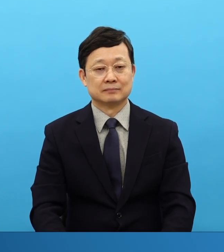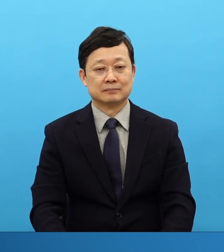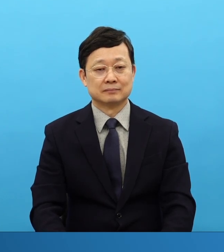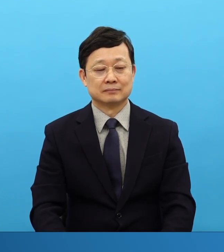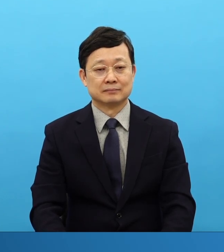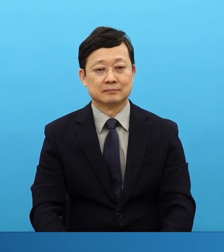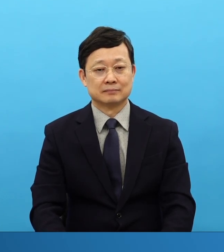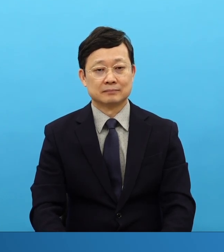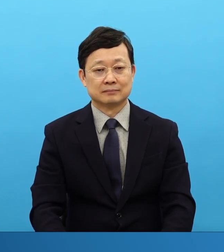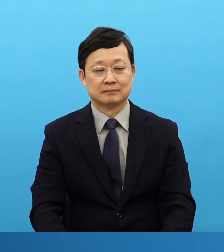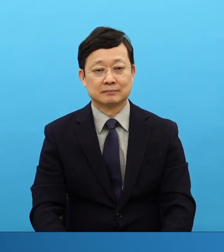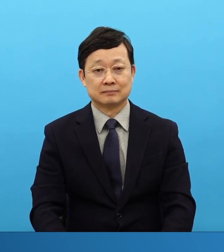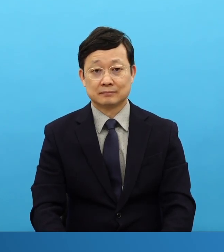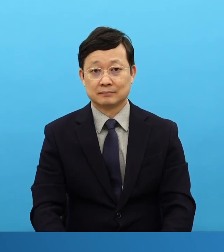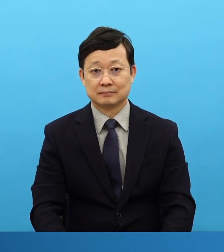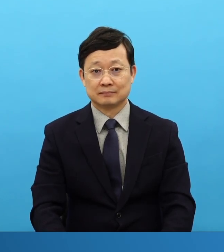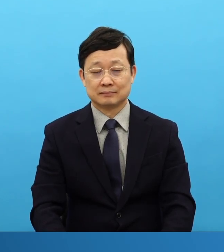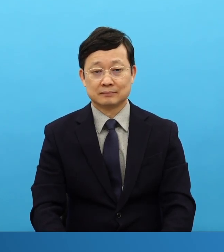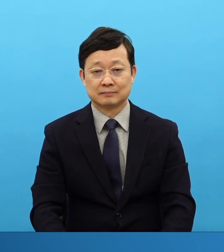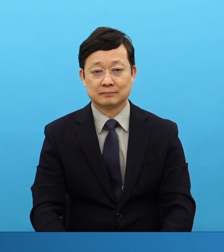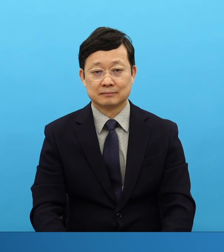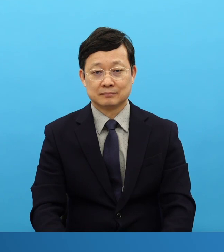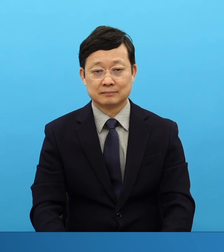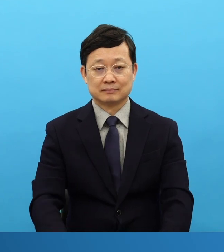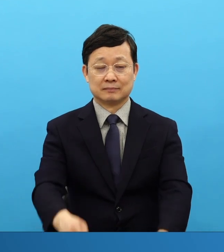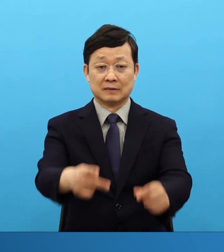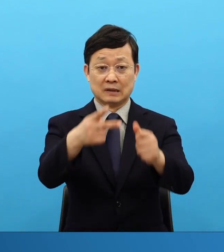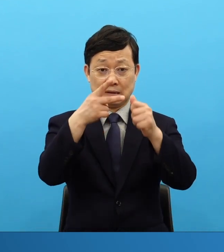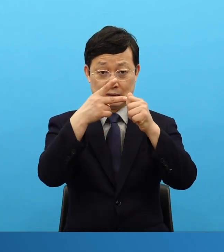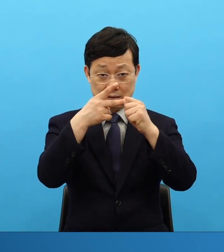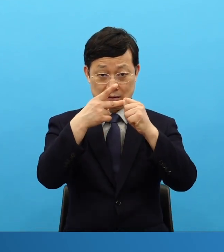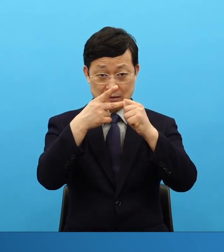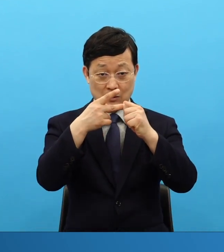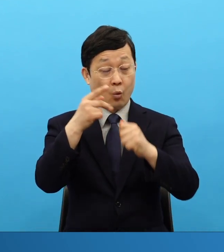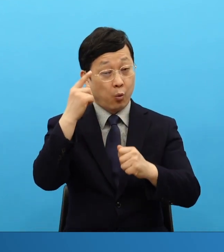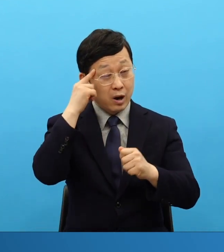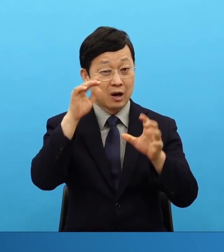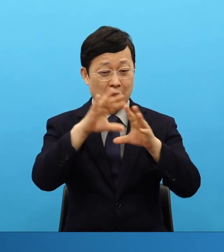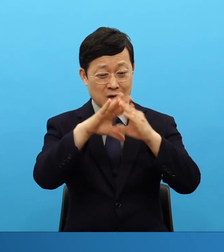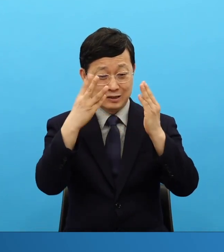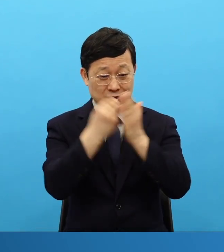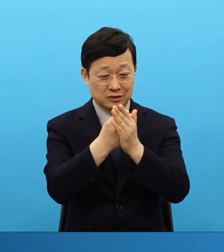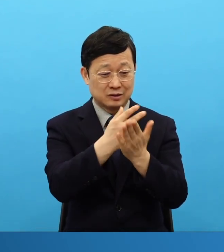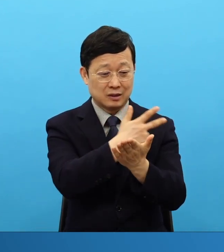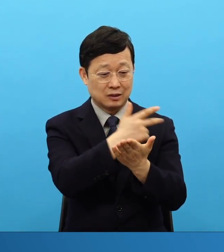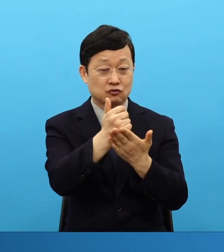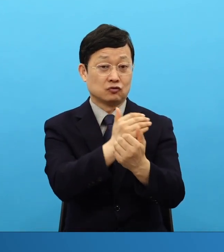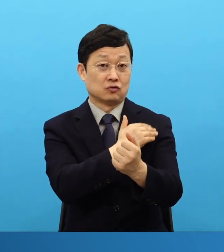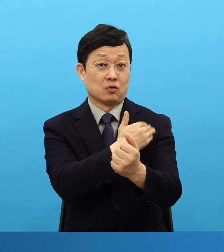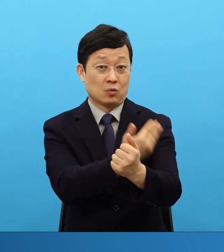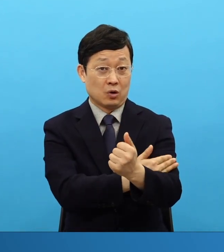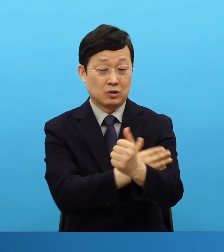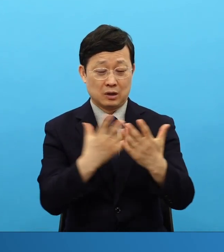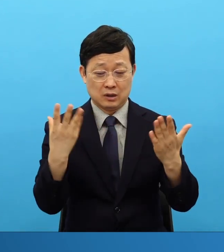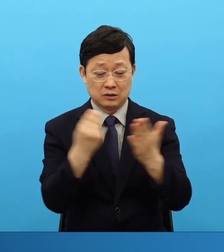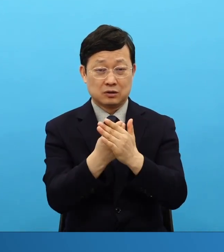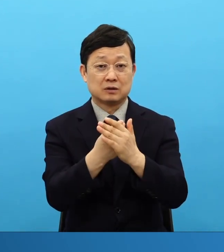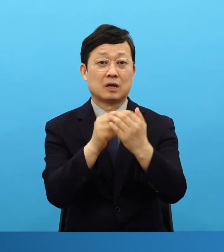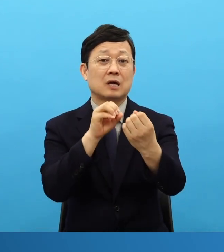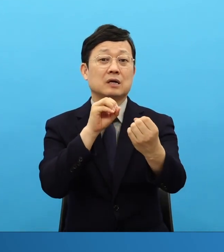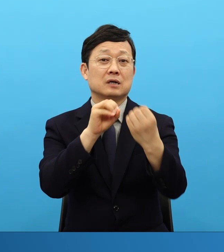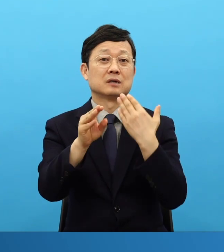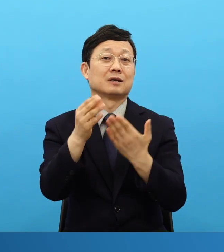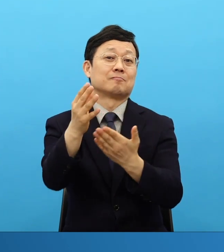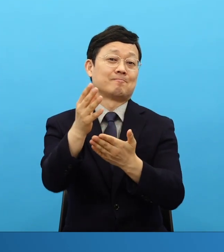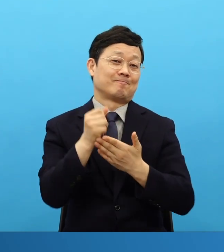절대 주권과 절대 응답 속에 있는 겁니다. Because they were inside the absolute sovereignty of God as well as the absolute